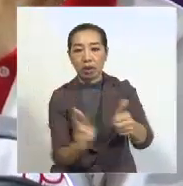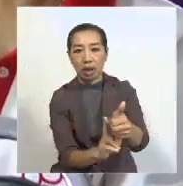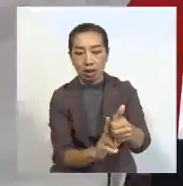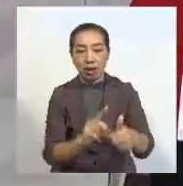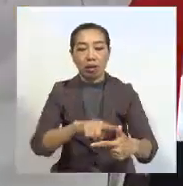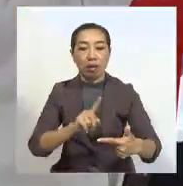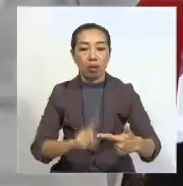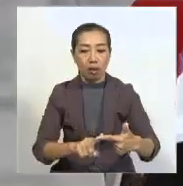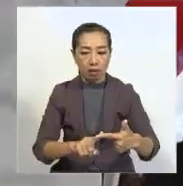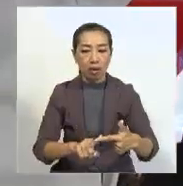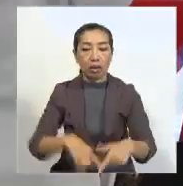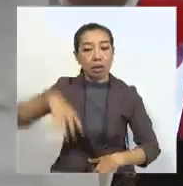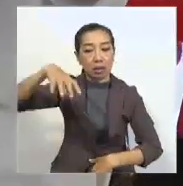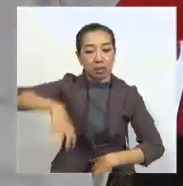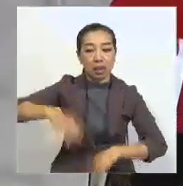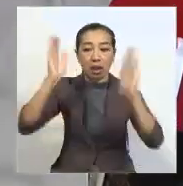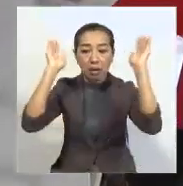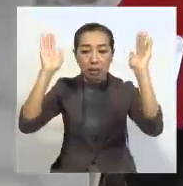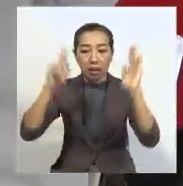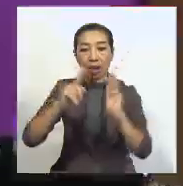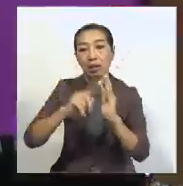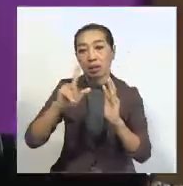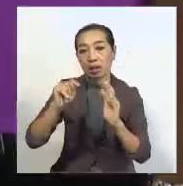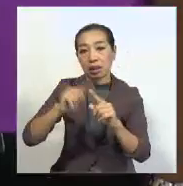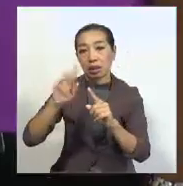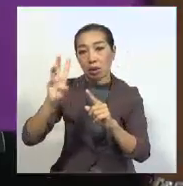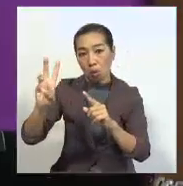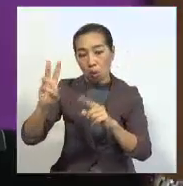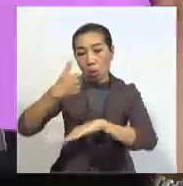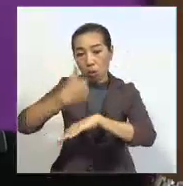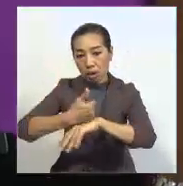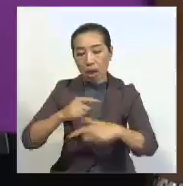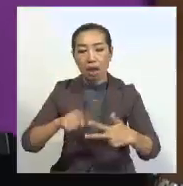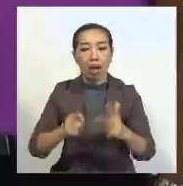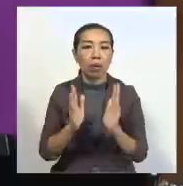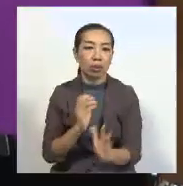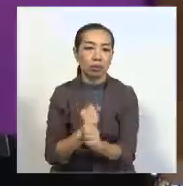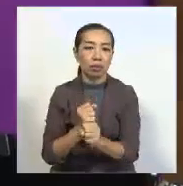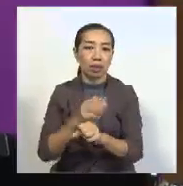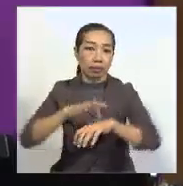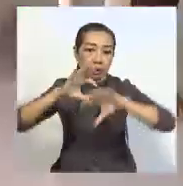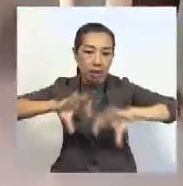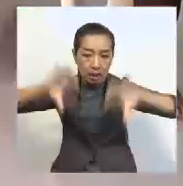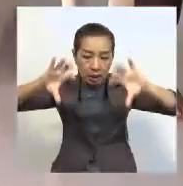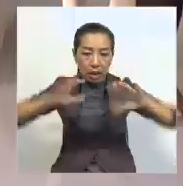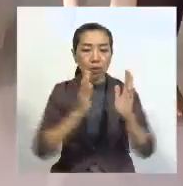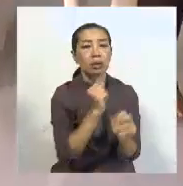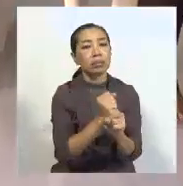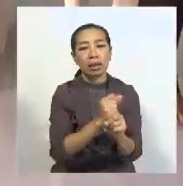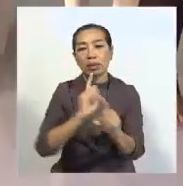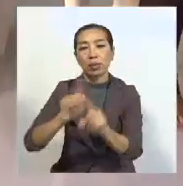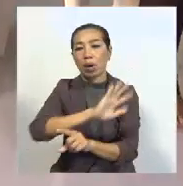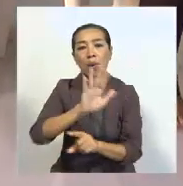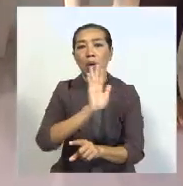ซอดีผู้อำนวยการสำนักประชาสัมพันธ์เขต6พร้อมด้วยข้าราชการเจ้าหน้าที่สำนักงานประชาสัมพันธ์จังห